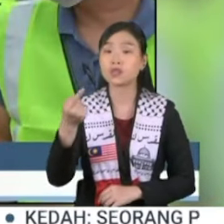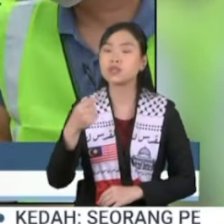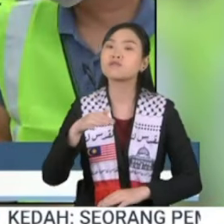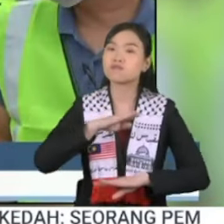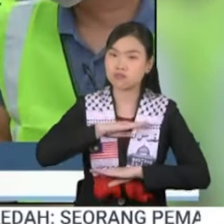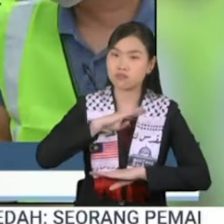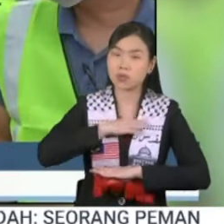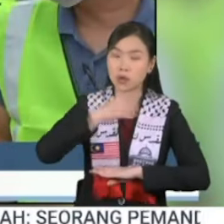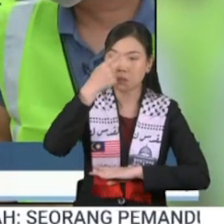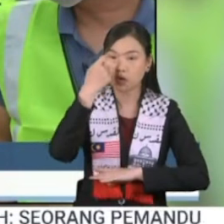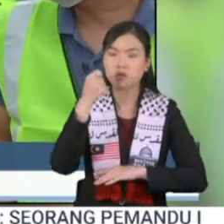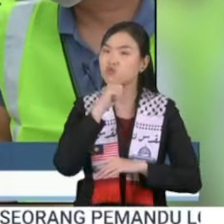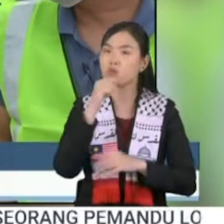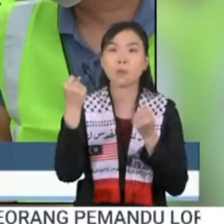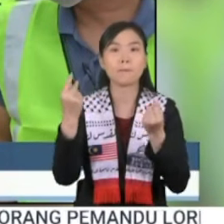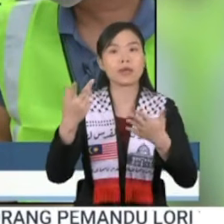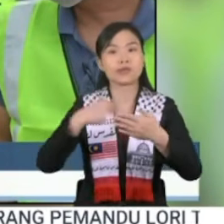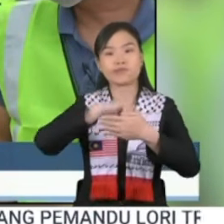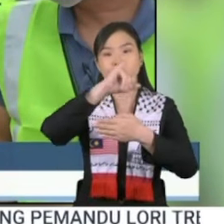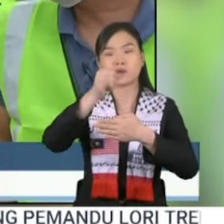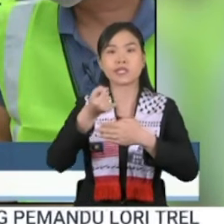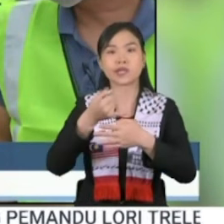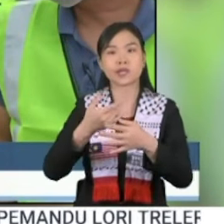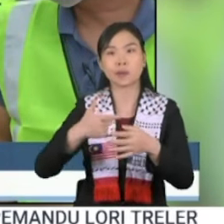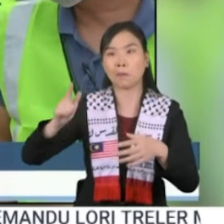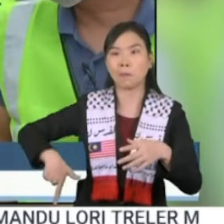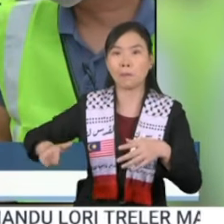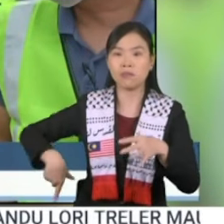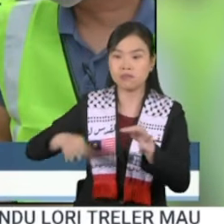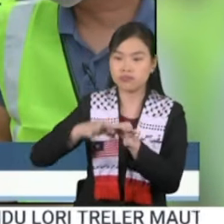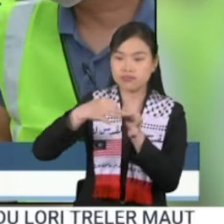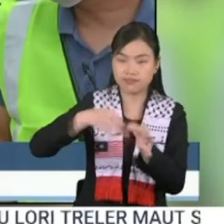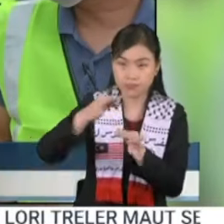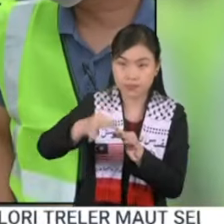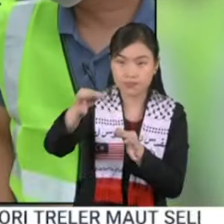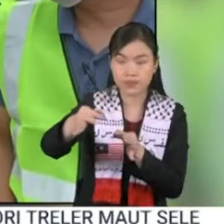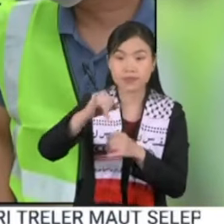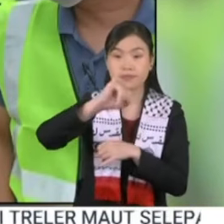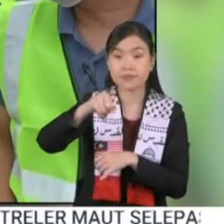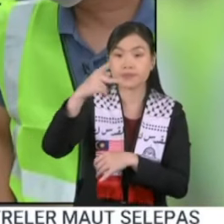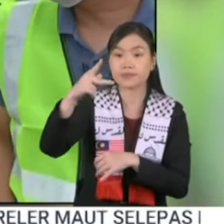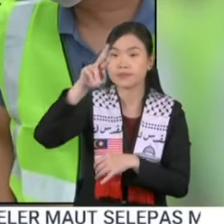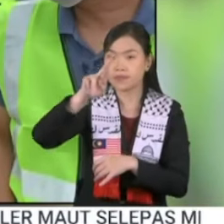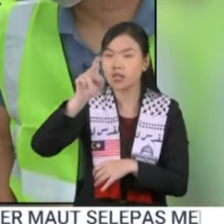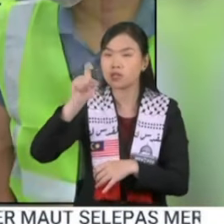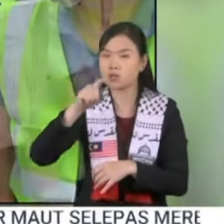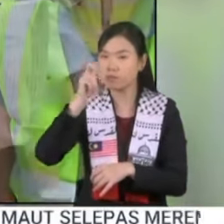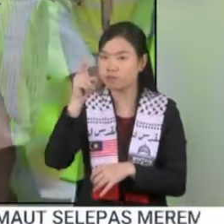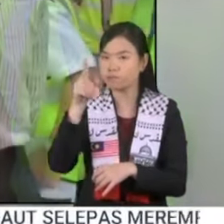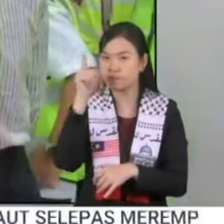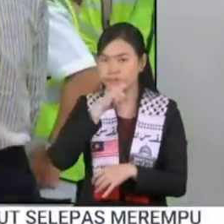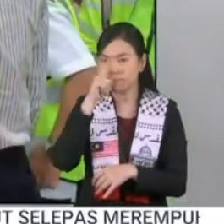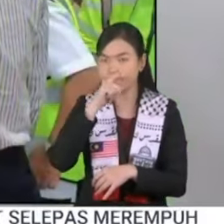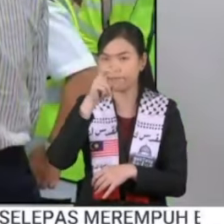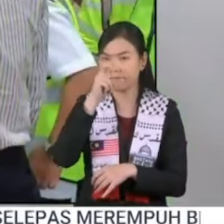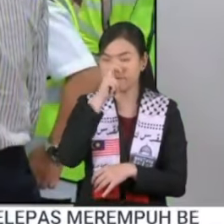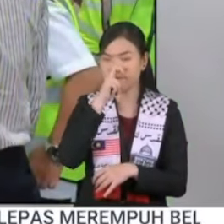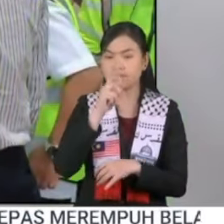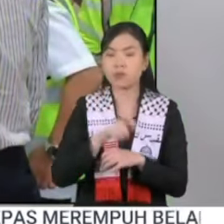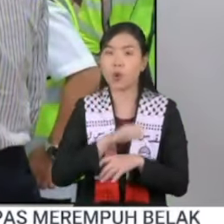berpuas hati kerana tidak banyak projek sakit berlaku di Sarawak. Pihak JKR pula diminta bertegas dengan kontraktor bagi memastikan